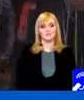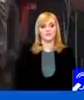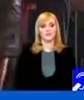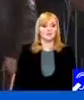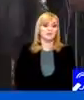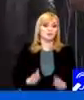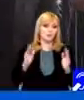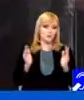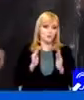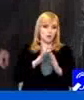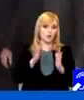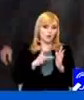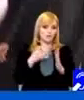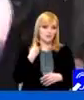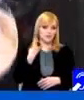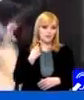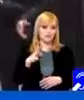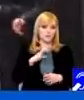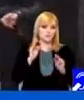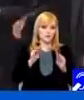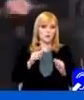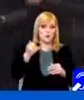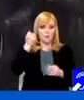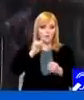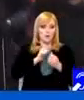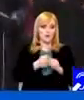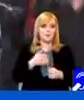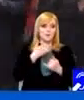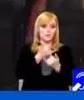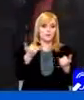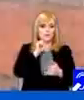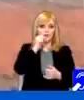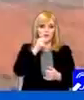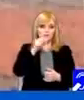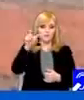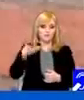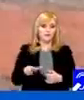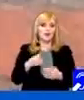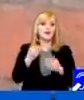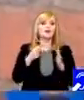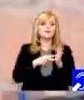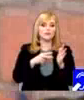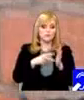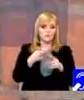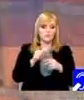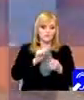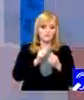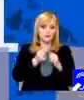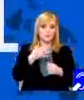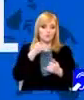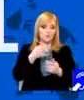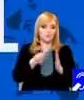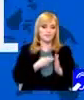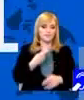Într-un mic oraș din Marea Britanie a fost inaugurată prima statuie din lume dedicată cântărețului David Bowie. Cât a costat întregul proiect, aflați din